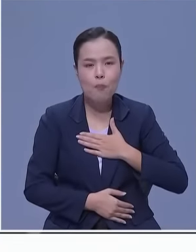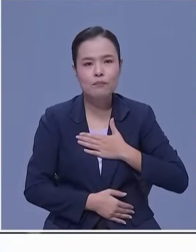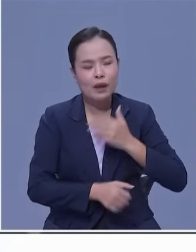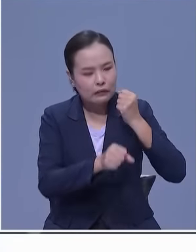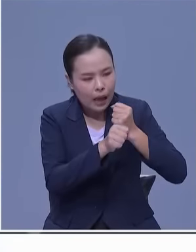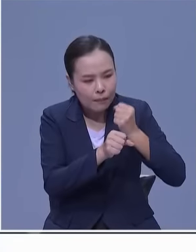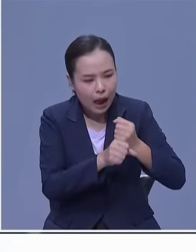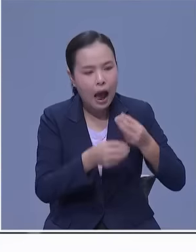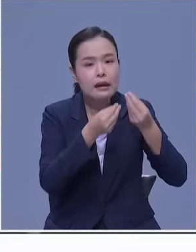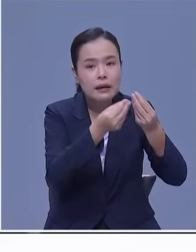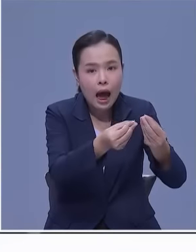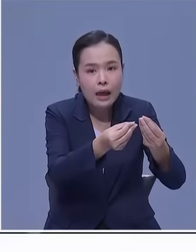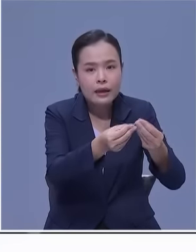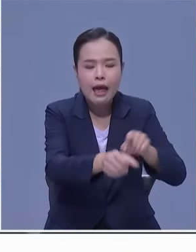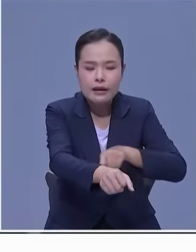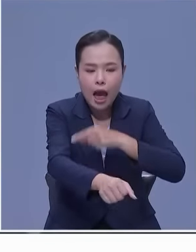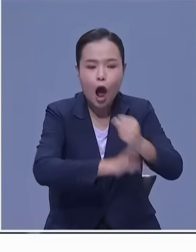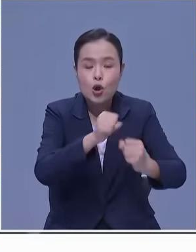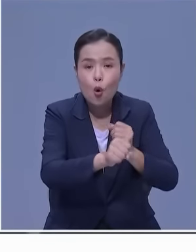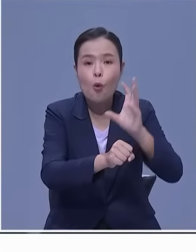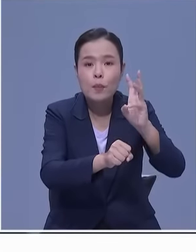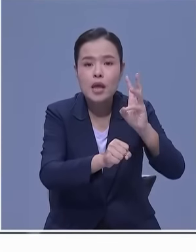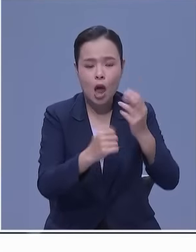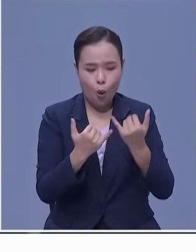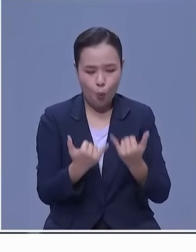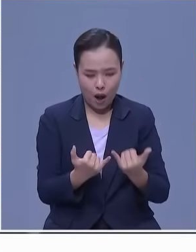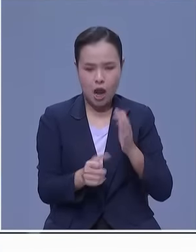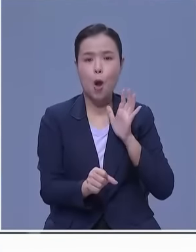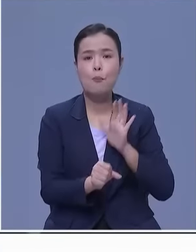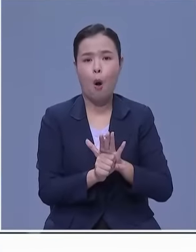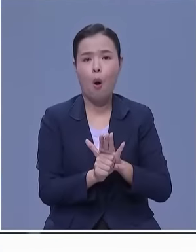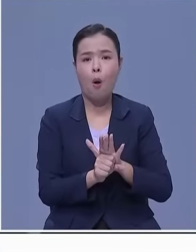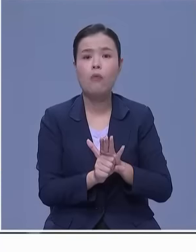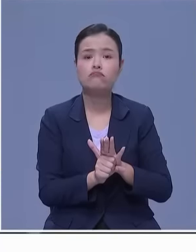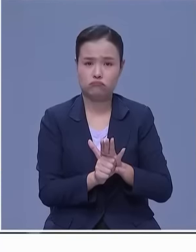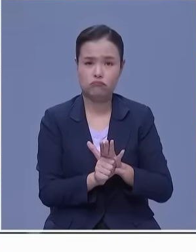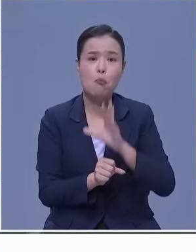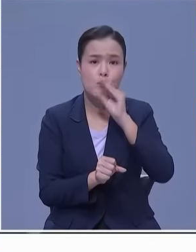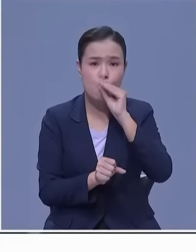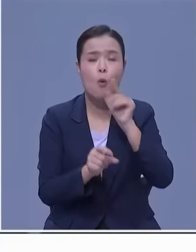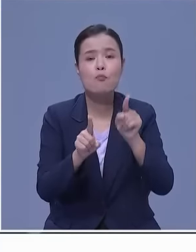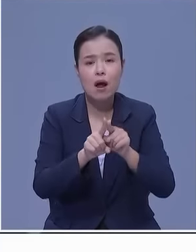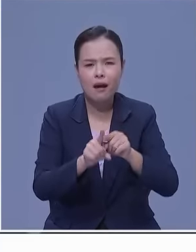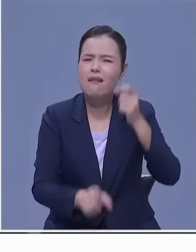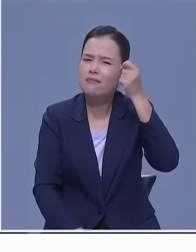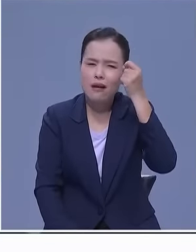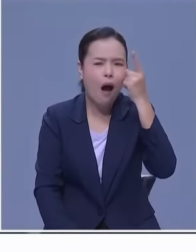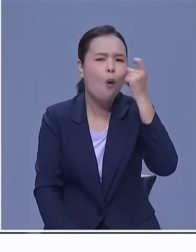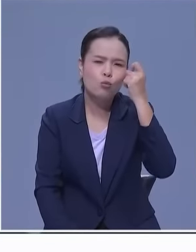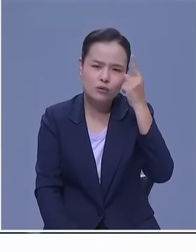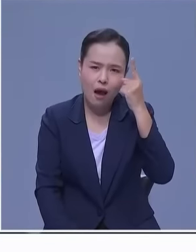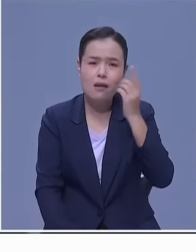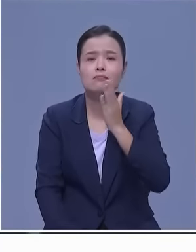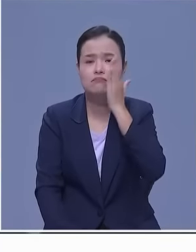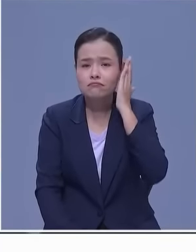หนึ่งพักๆหนึ่งมา6ปีวันนี้ขอพอแล้ว ค่ะ คล้ายๆกันนะ คุณเอกปรินาบอกว่าเข้าใจรู้ซึ้งหัวอกของผู้กอง